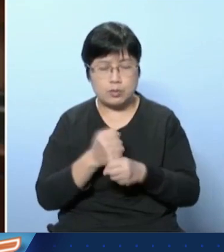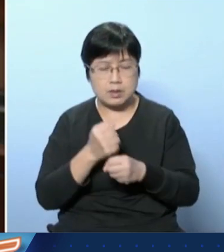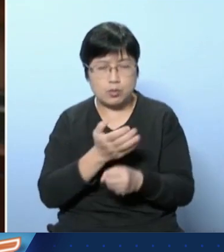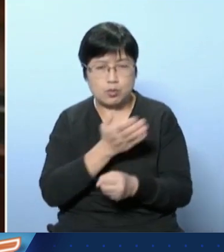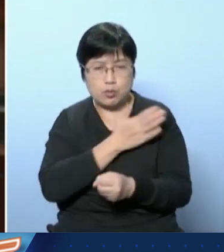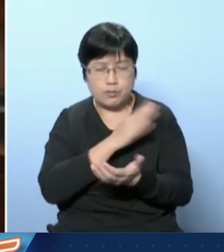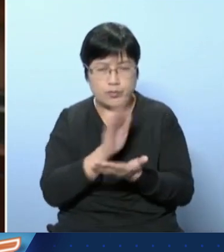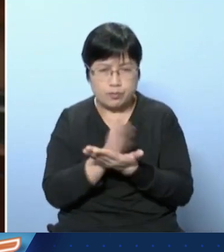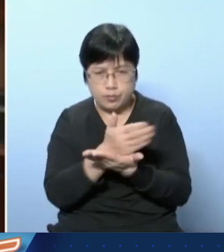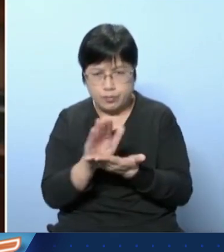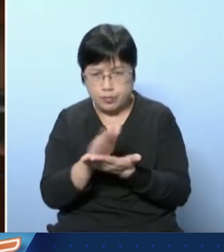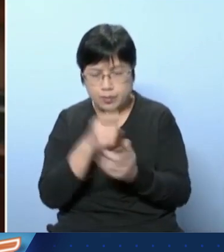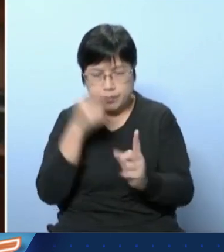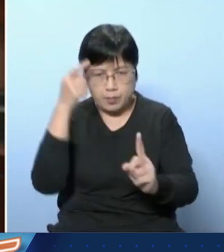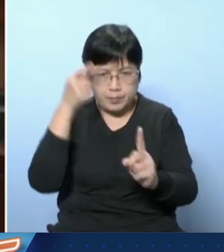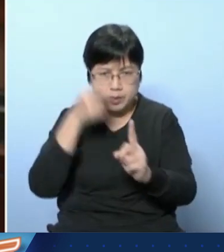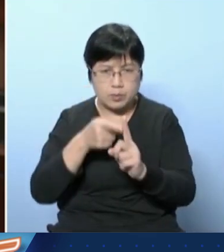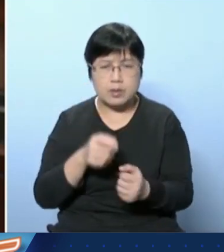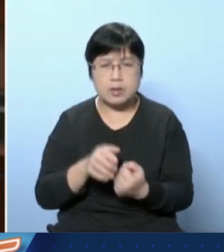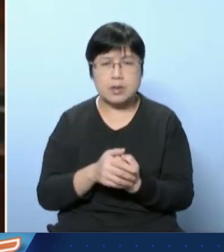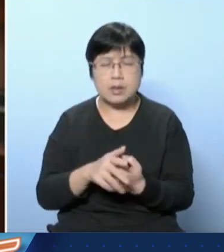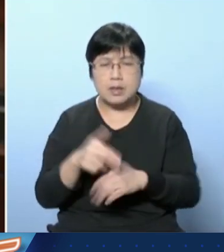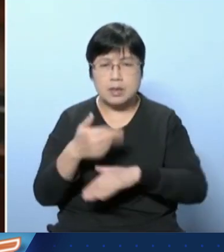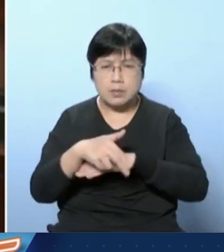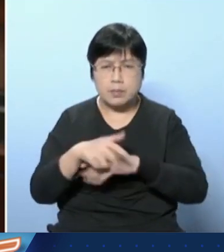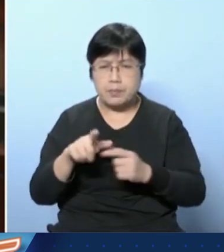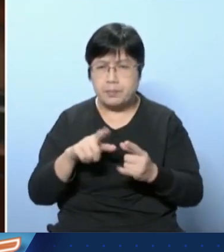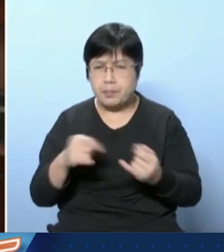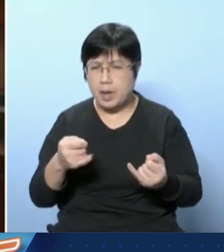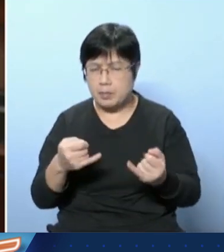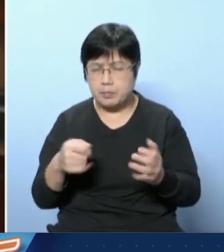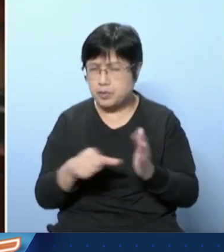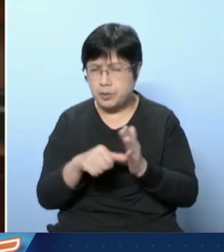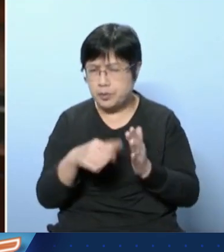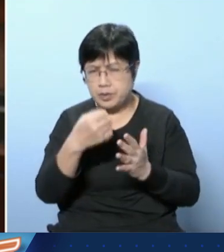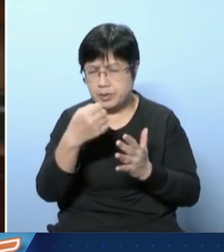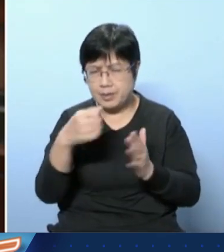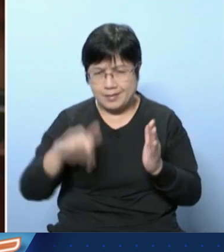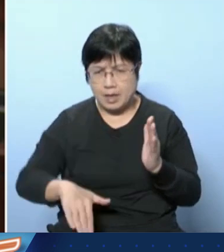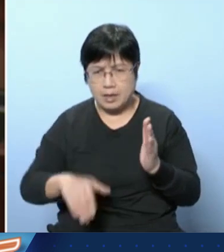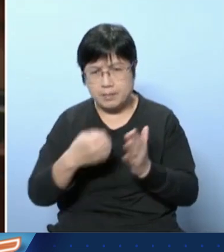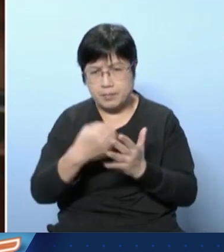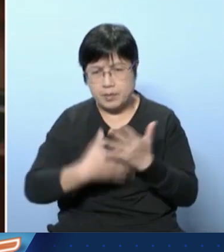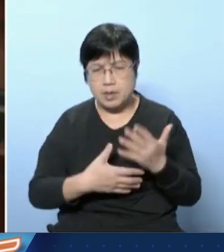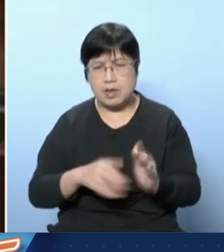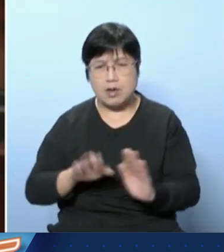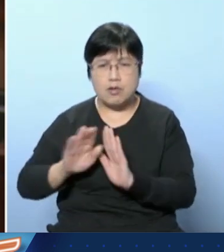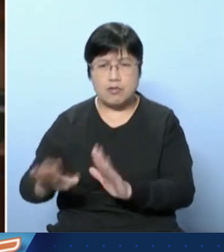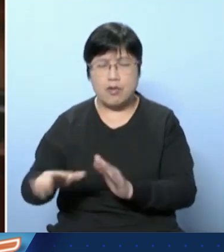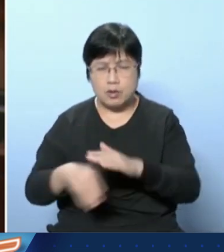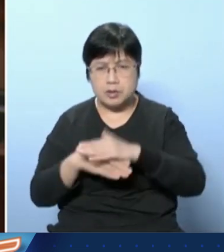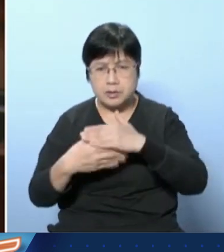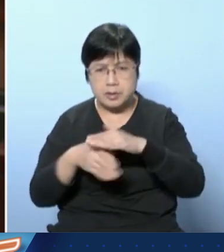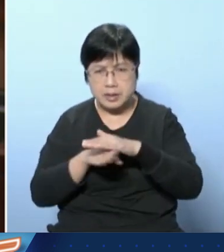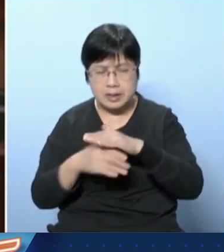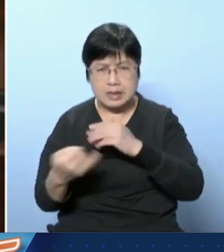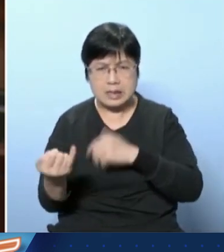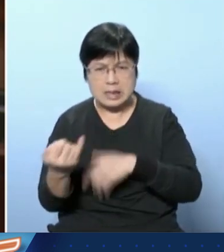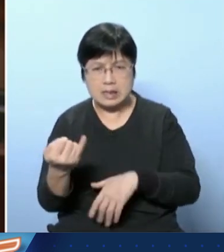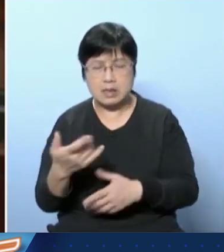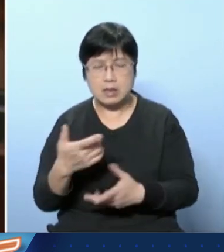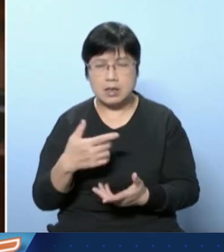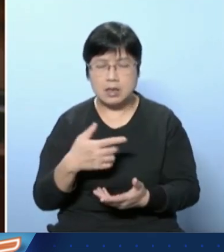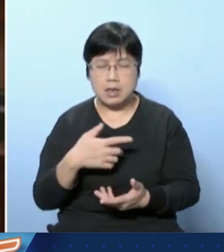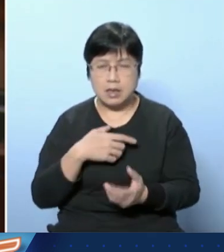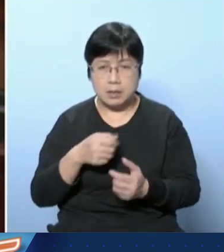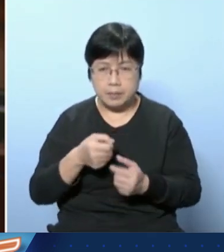嘅工作嘅目標，計劃係提出不合最低標準嘅劏房嘅準則，防止劣質劏房嘅增加，並且係提出有